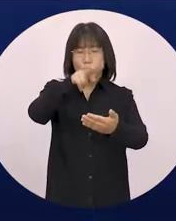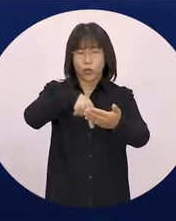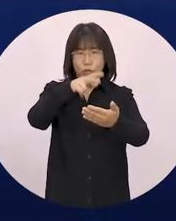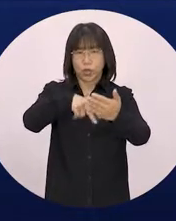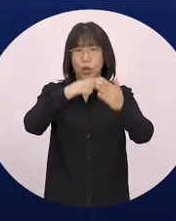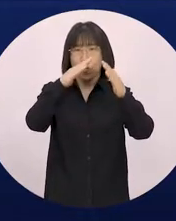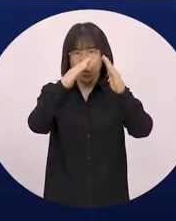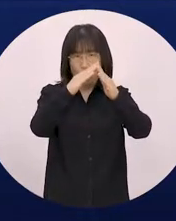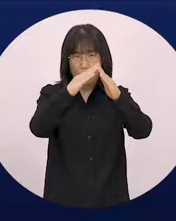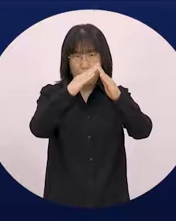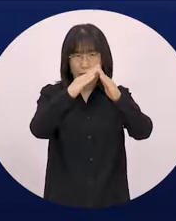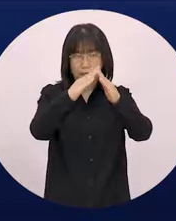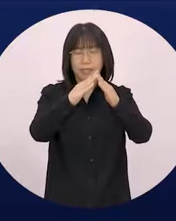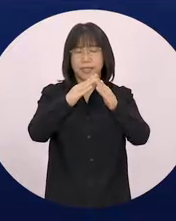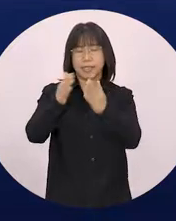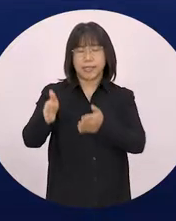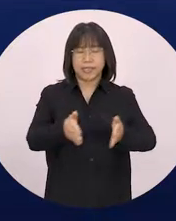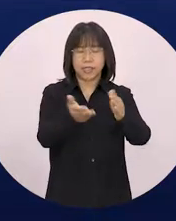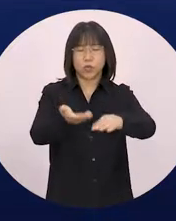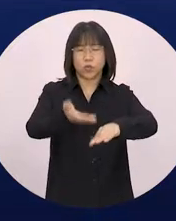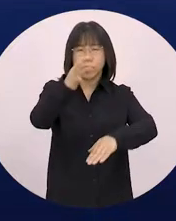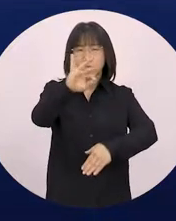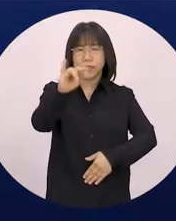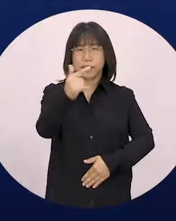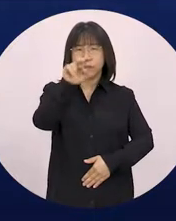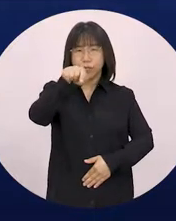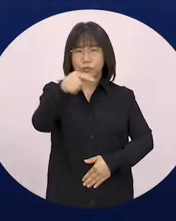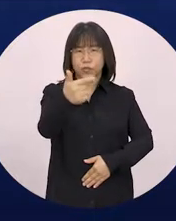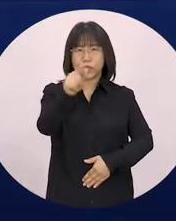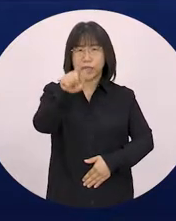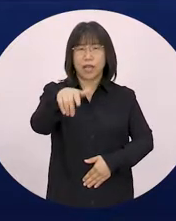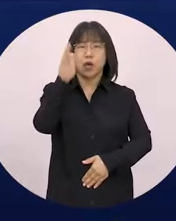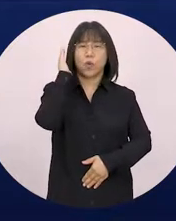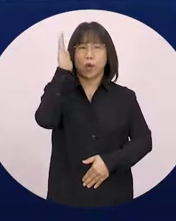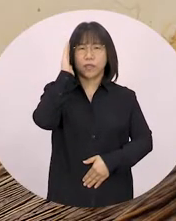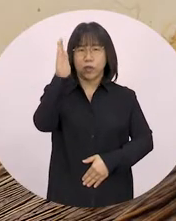도서관 길 위의 인문학 강좌를 개최합니다